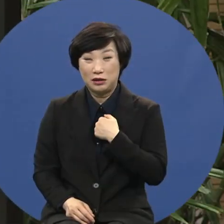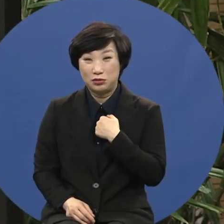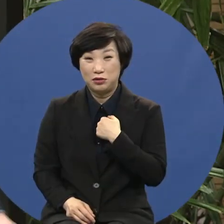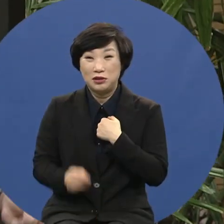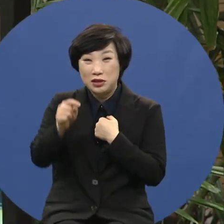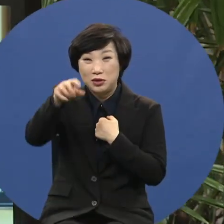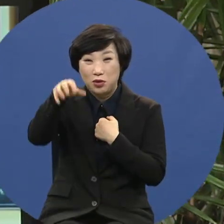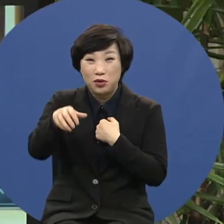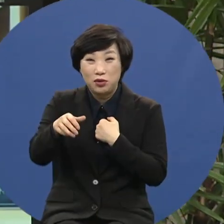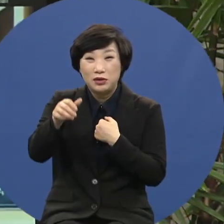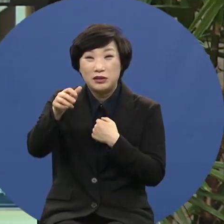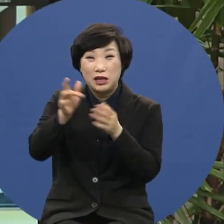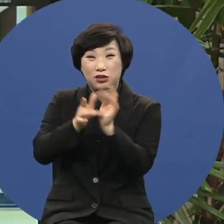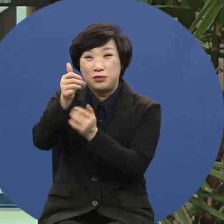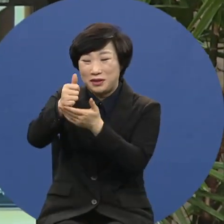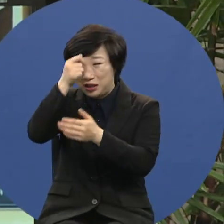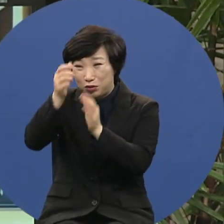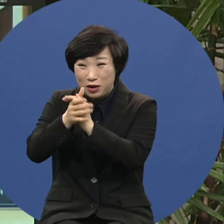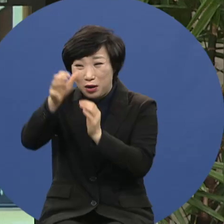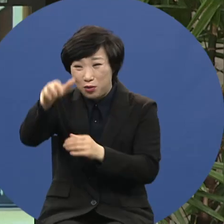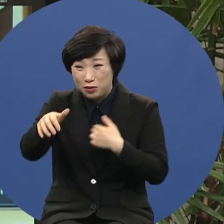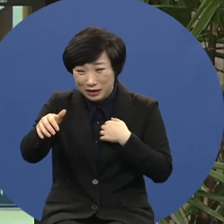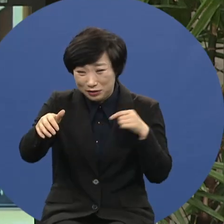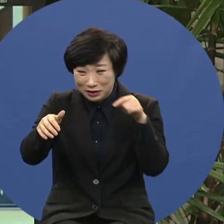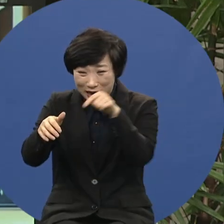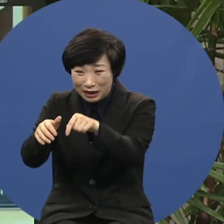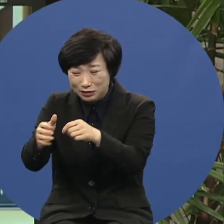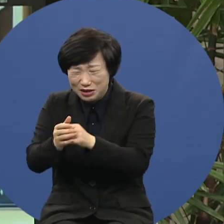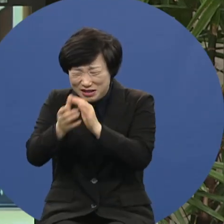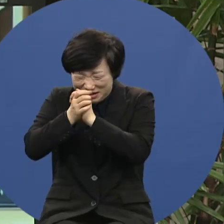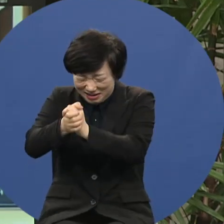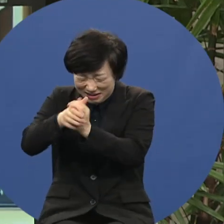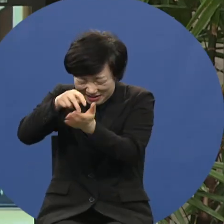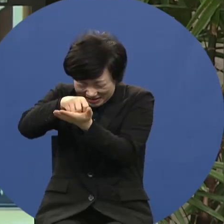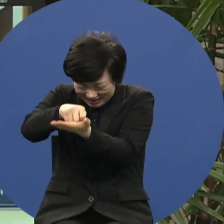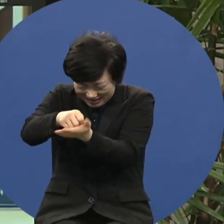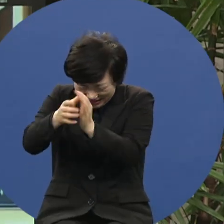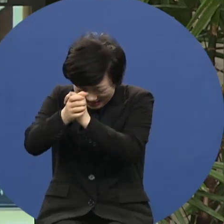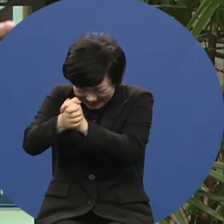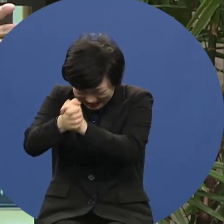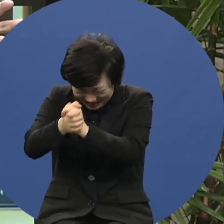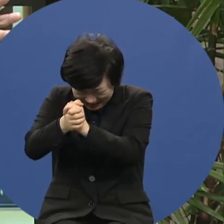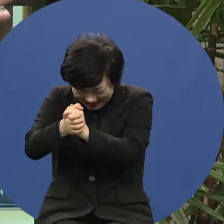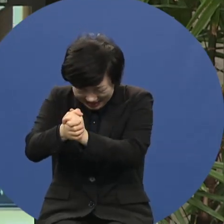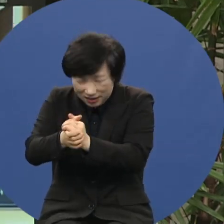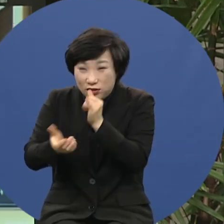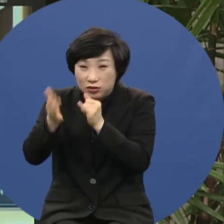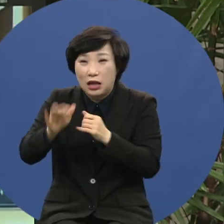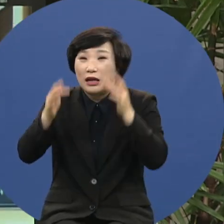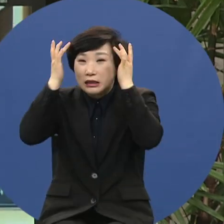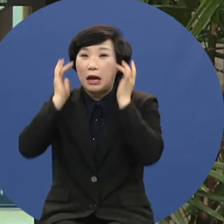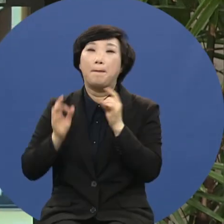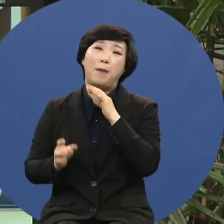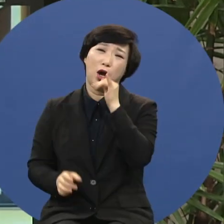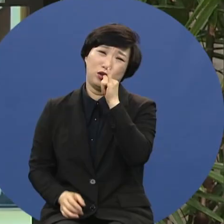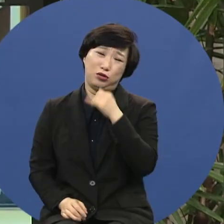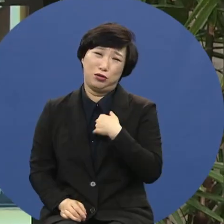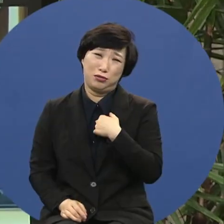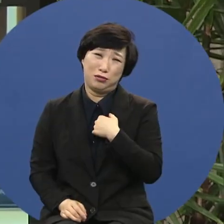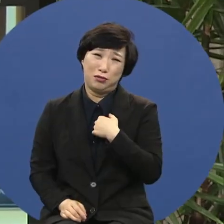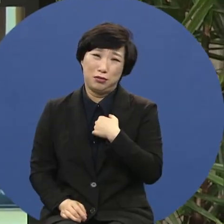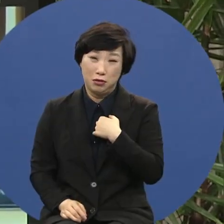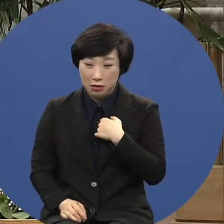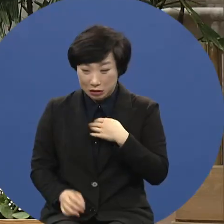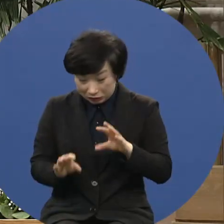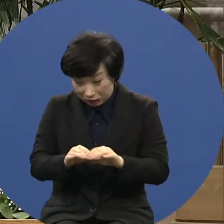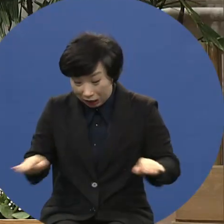무릎을 꿇고 아무리 기도해도요 땀만 나요. 이마에서 피 떨어지는, 내가